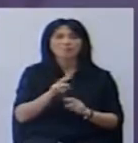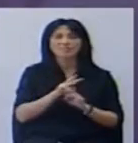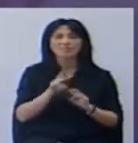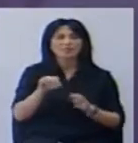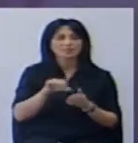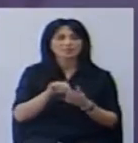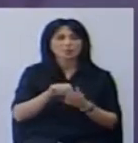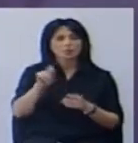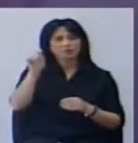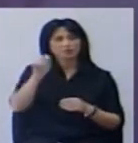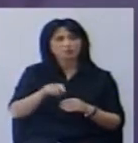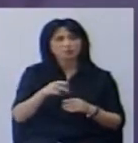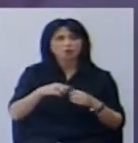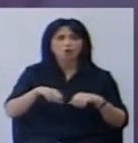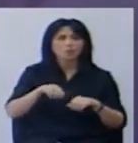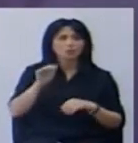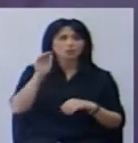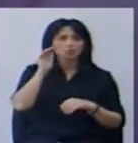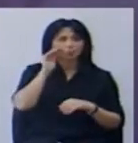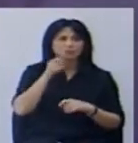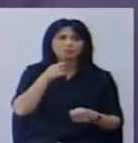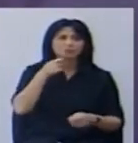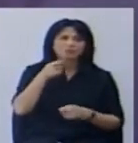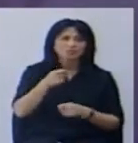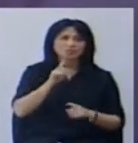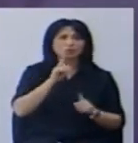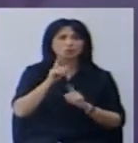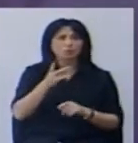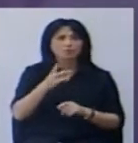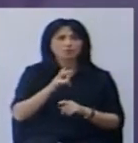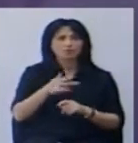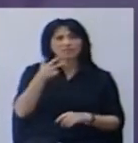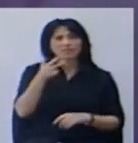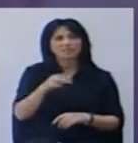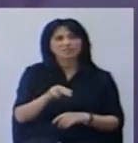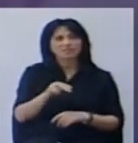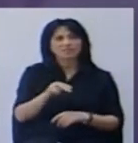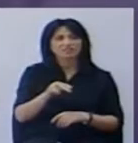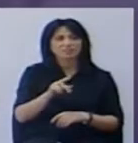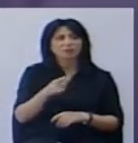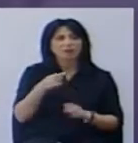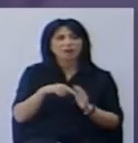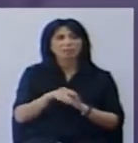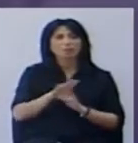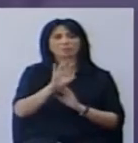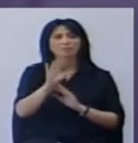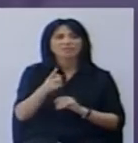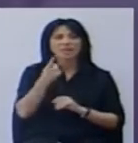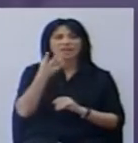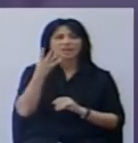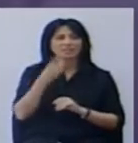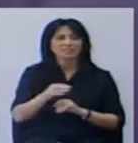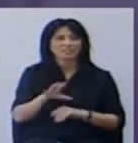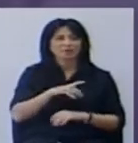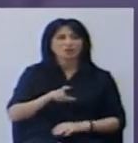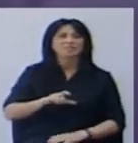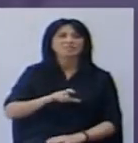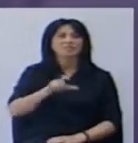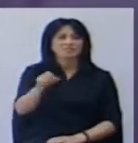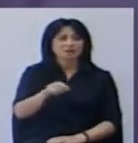სამინისტროს წარმომადგენელი და საკომიტეტო მოსმენებზე გაეტანა ამ პლენარულ სტომაზე, 9:30-ის გამო მთელი ერთი დღე იყო